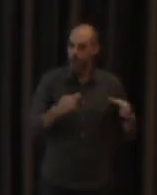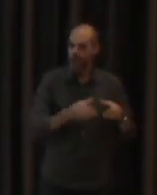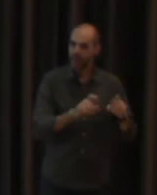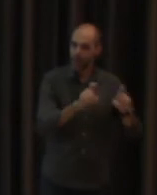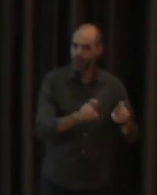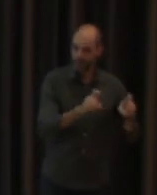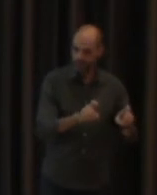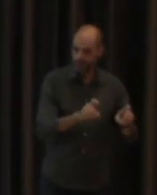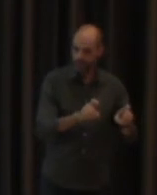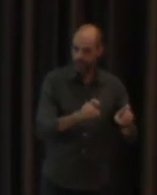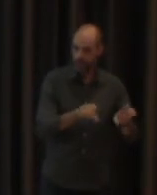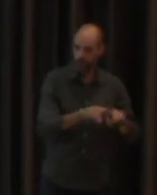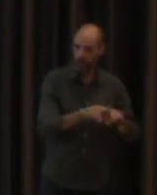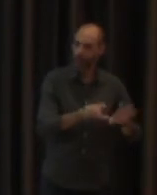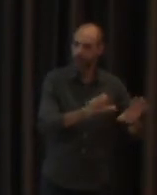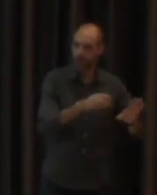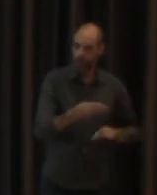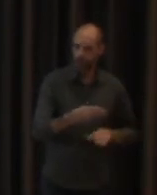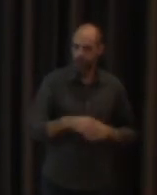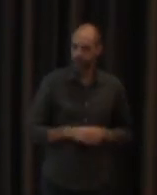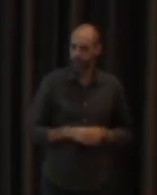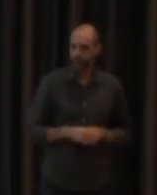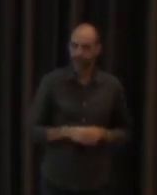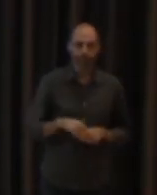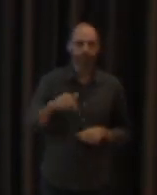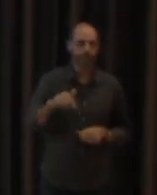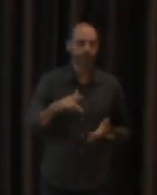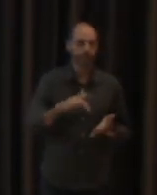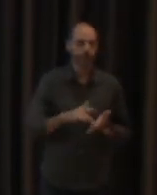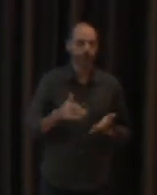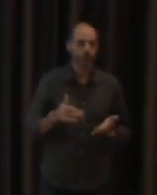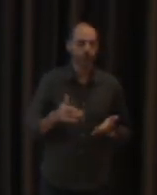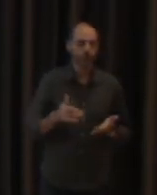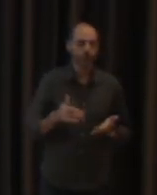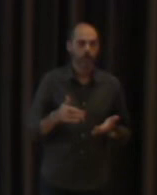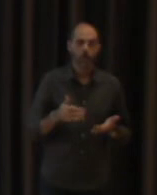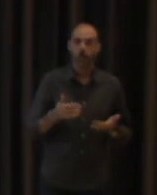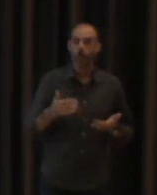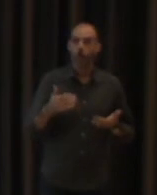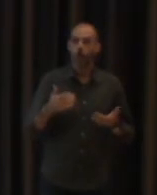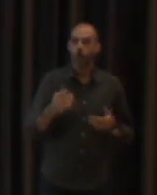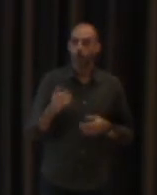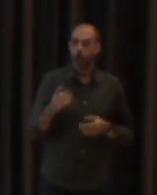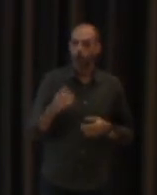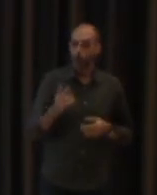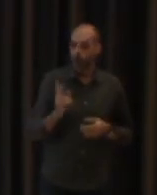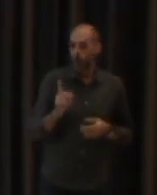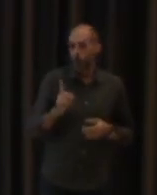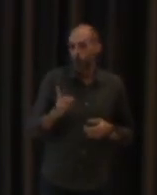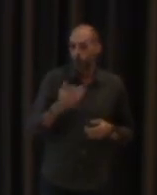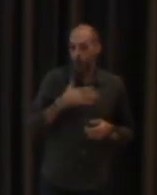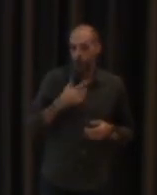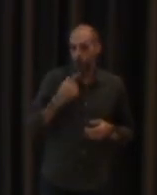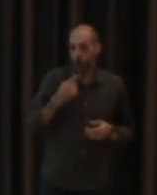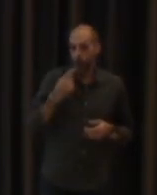6b. Passa el mateix a 8, on els sintagmes nominals ara són no animats, els participants poden